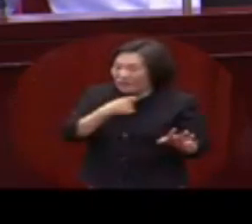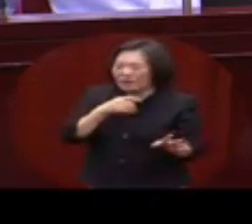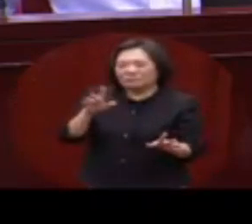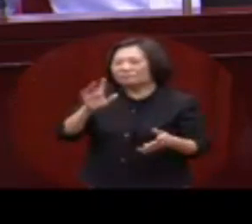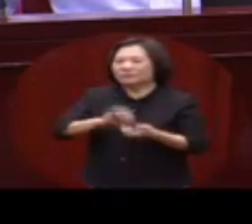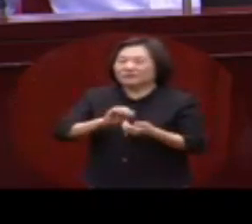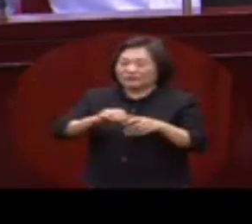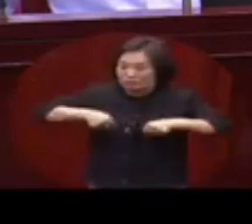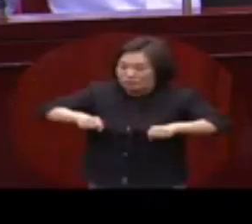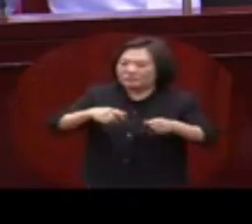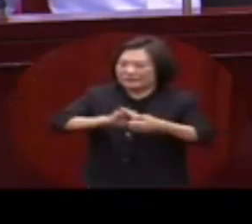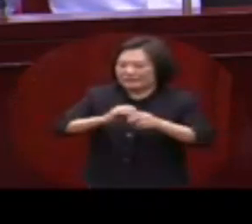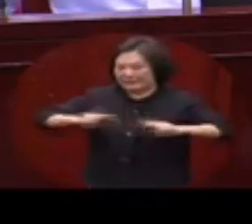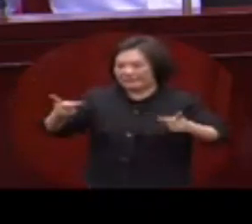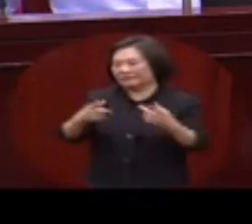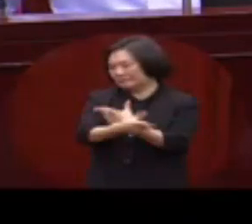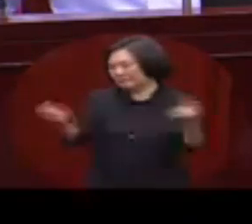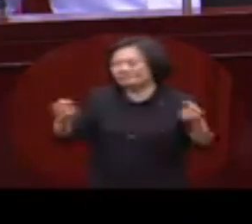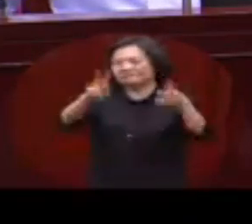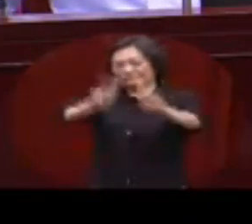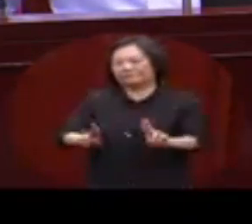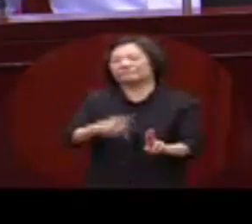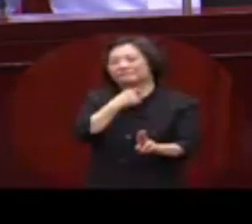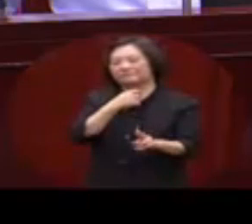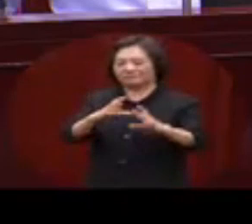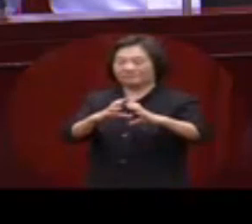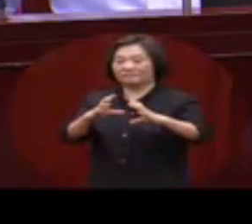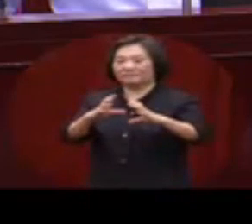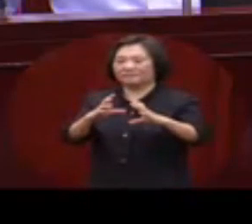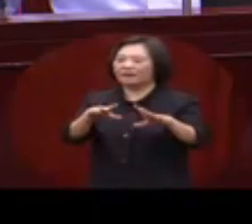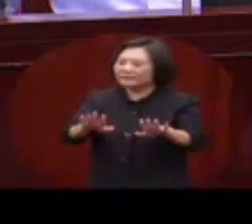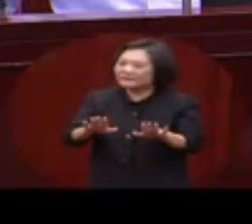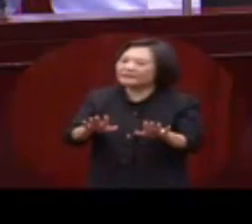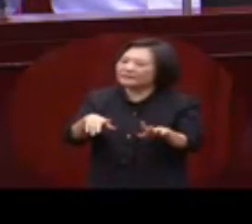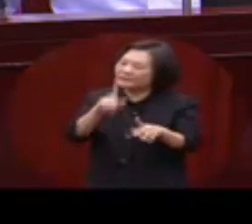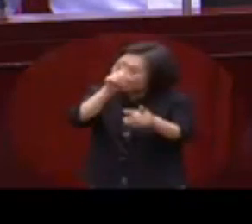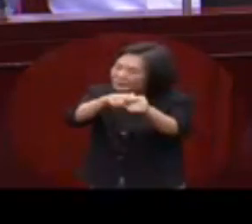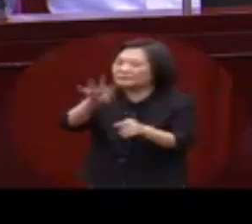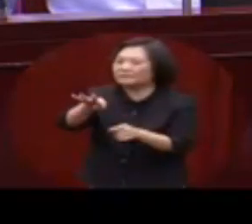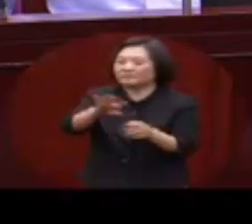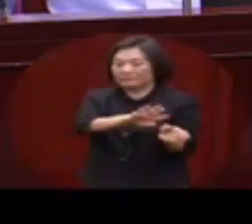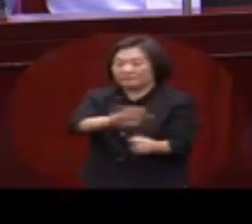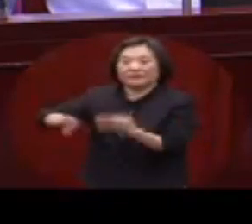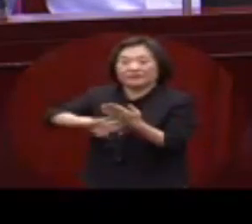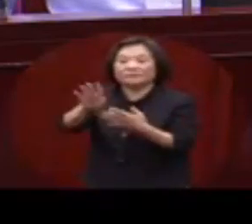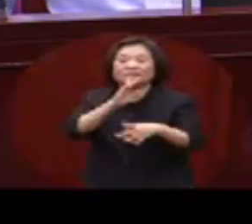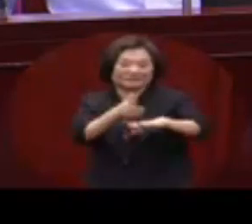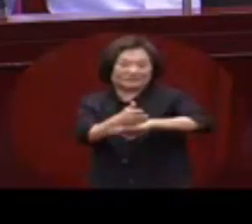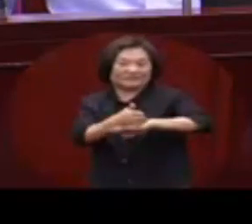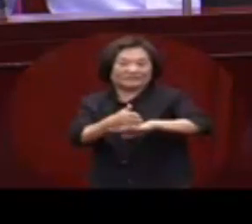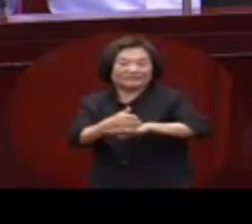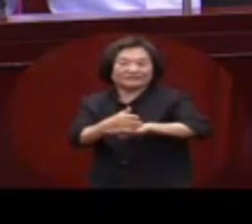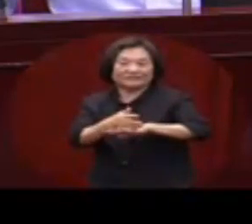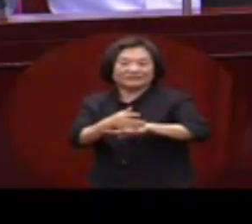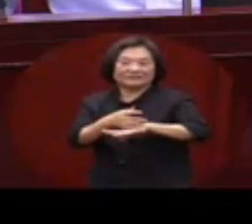动车，所以到现在为止已经到今年年底会达到4000辆。U-Car 你知道，因为这个 U-Car 现